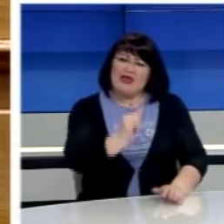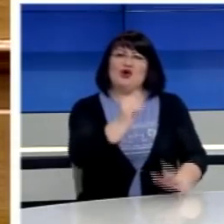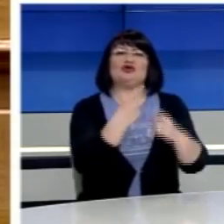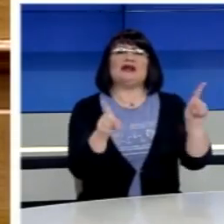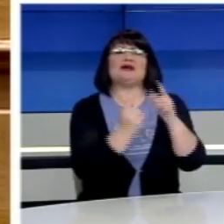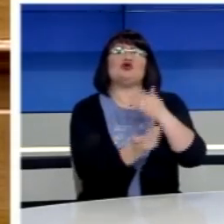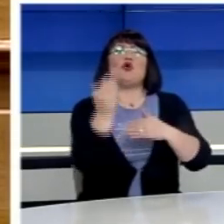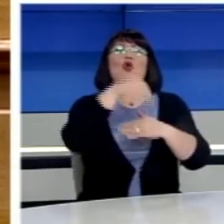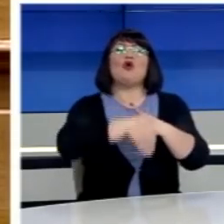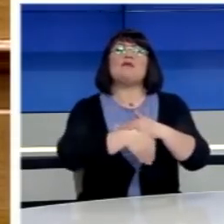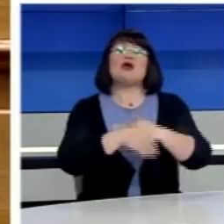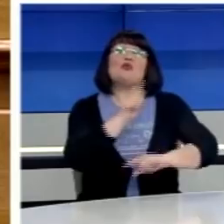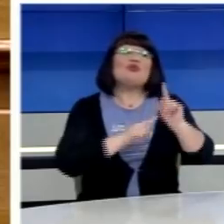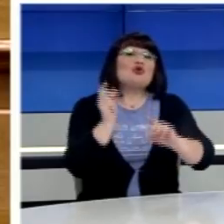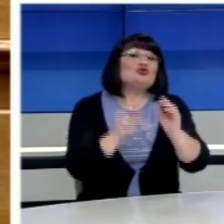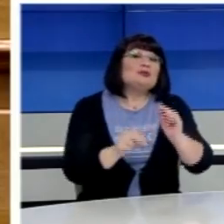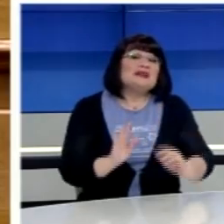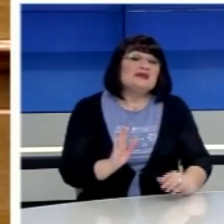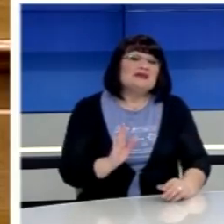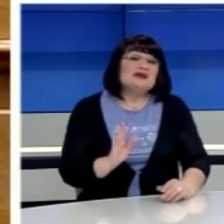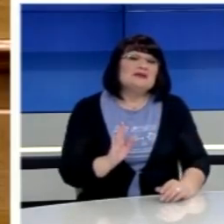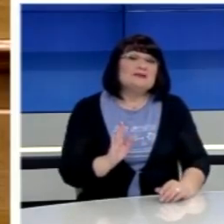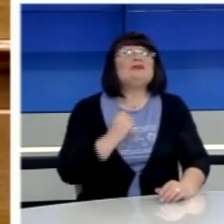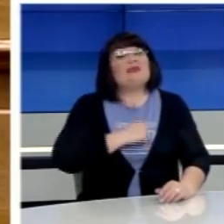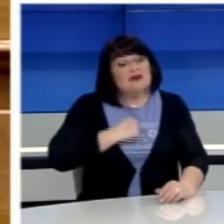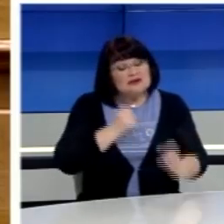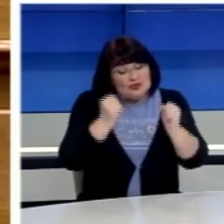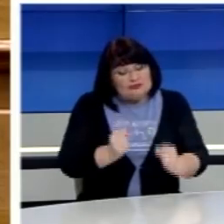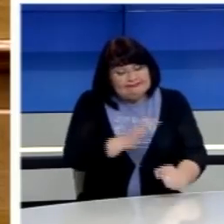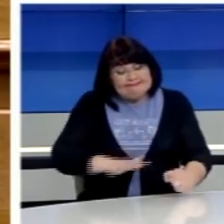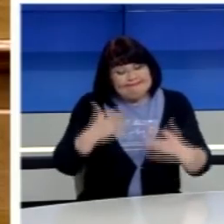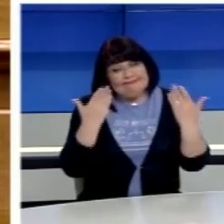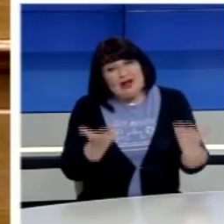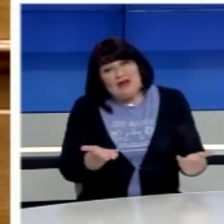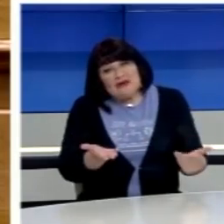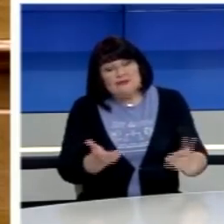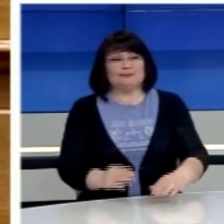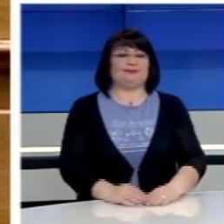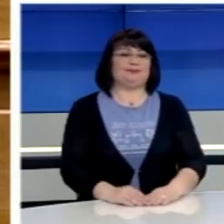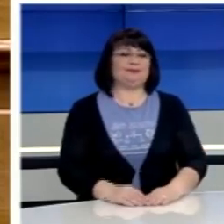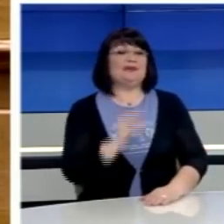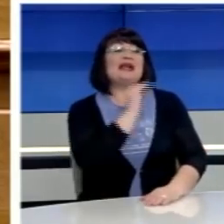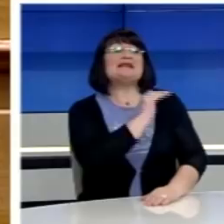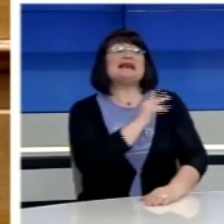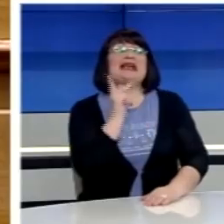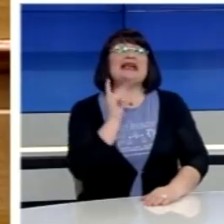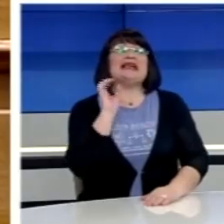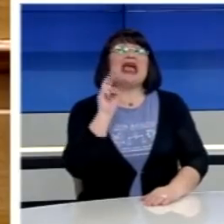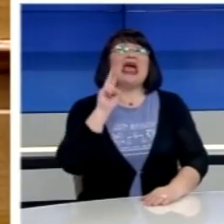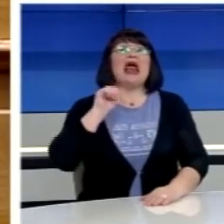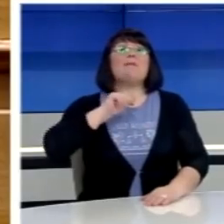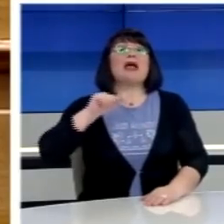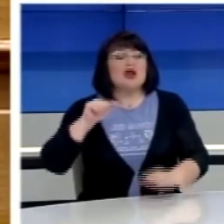στο ολοήμερο δημοτικό? Δυστυχώς αυτή είναι η κατάσταση σήμερα. Και εσείς, κυρία Κεραμέως, τι